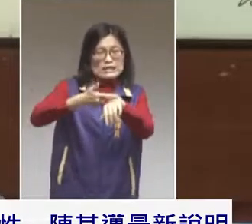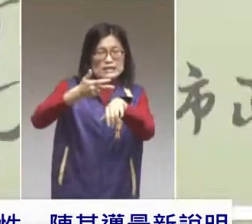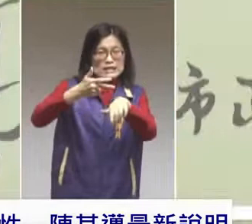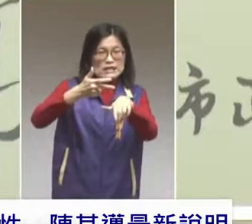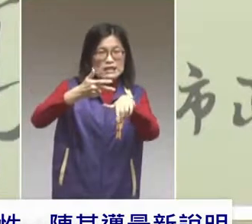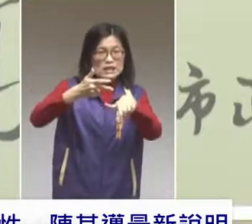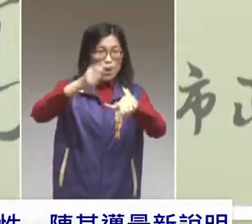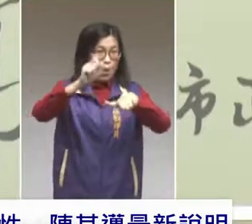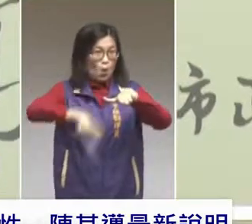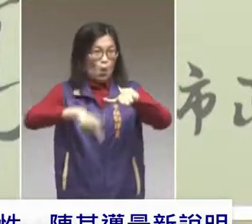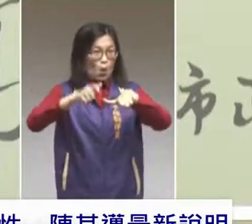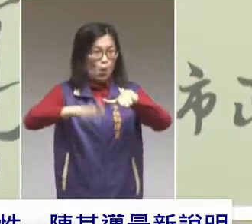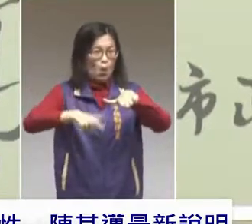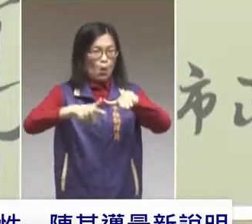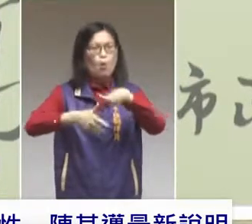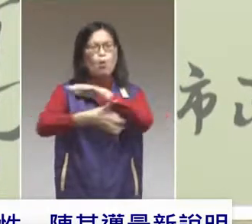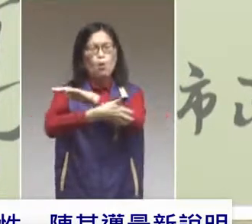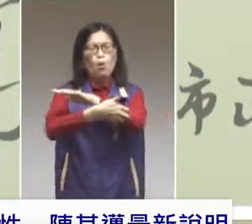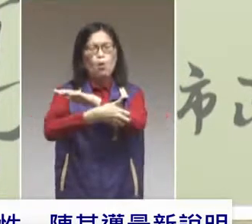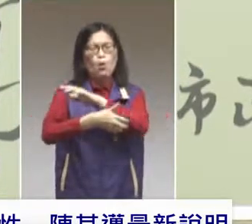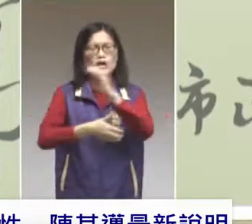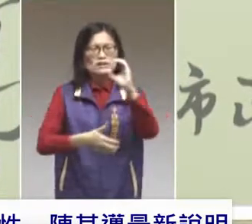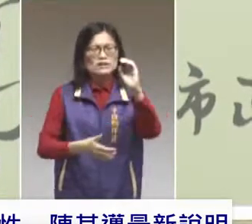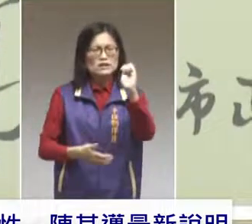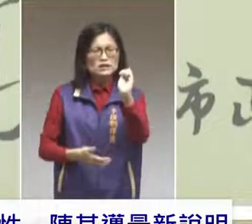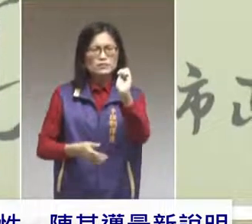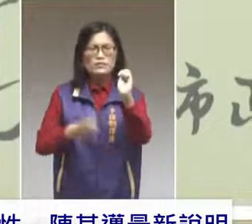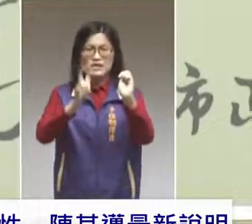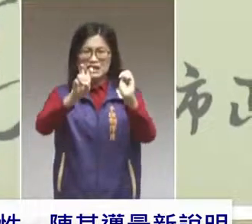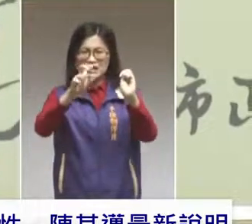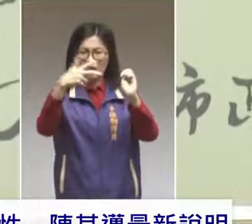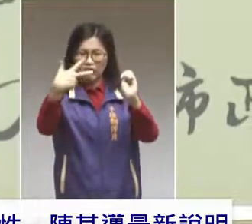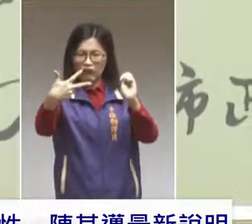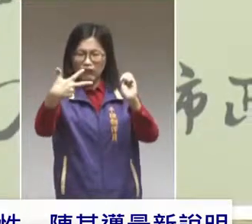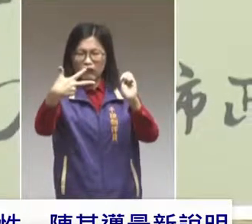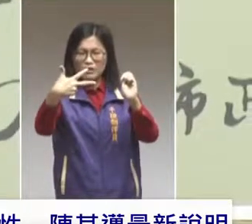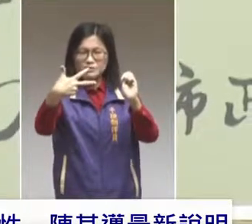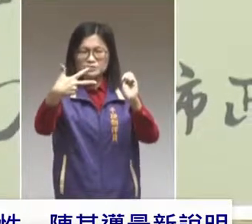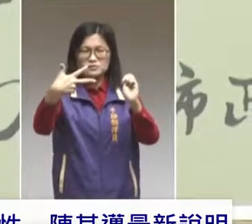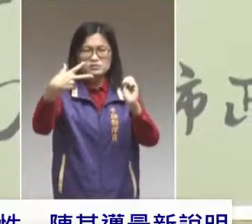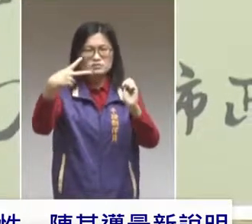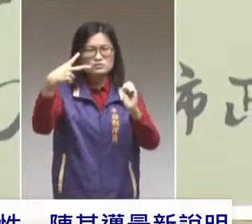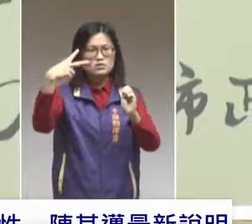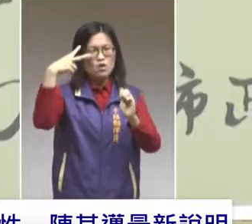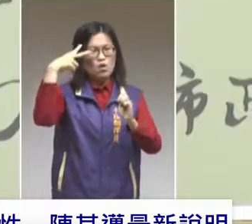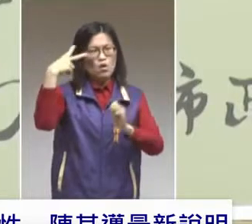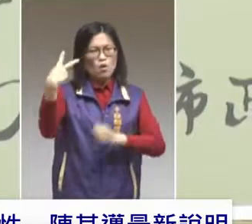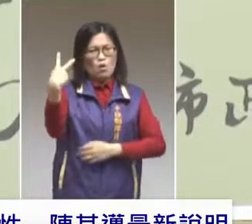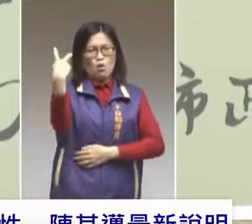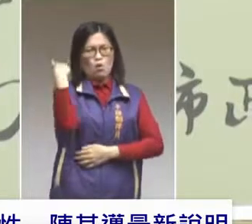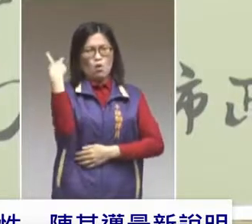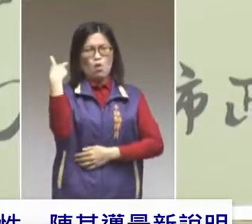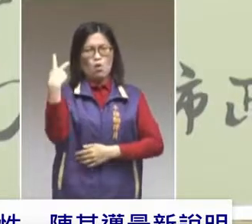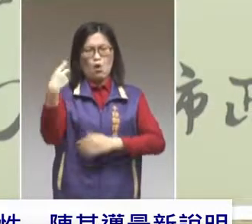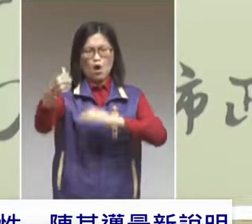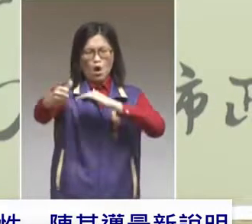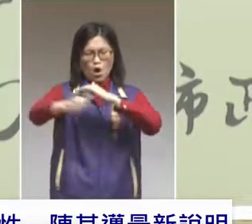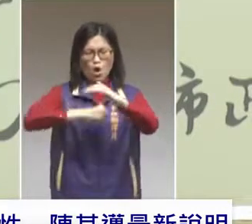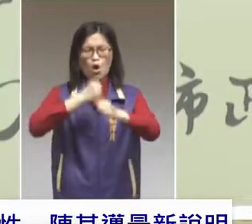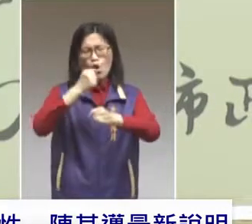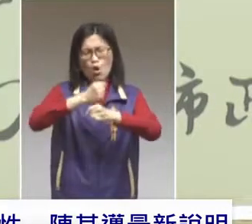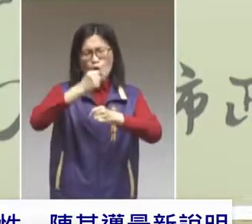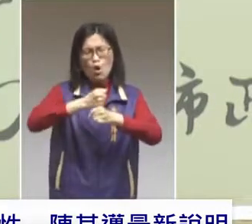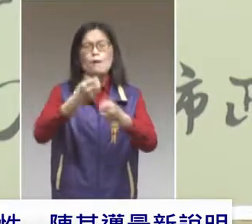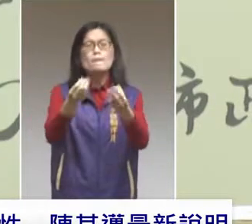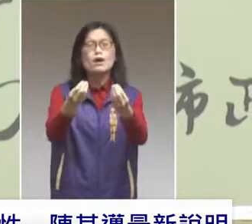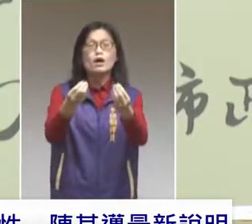那个19952是一个科技公司的员工，他的 CT 值是27， 那两